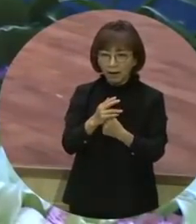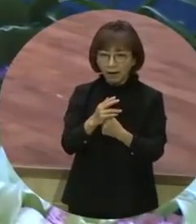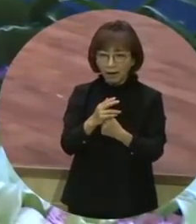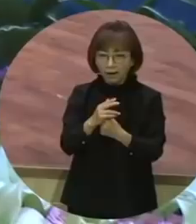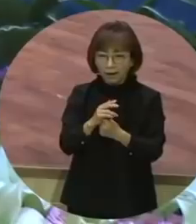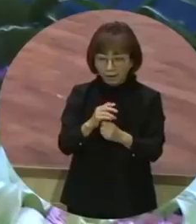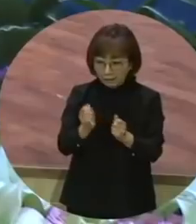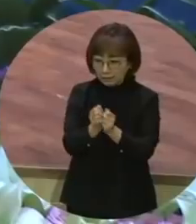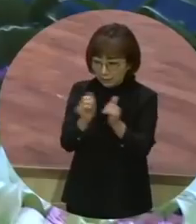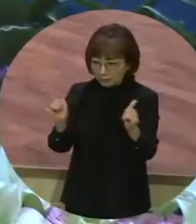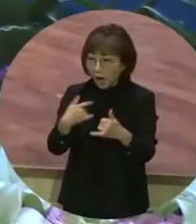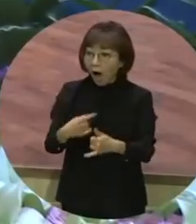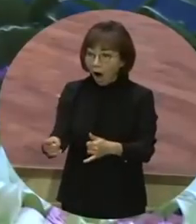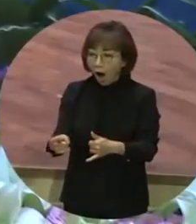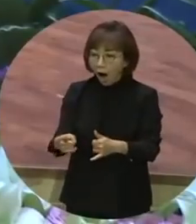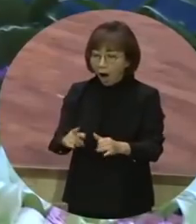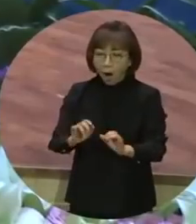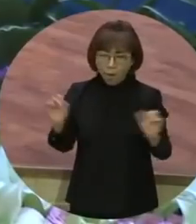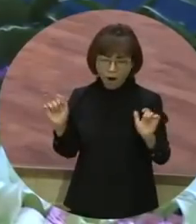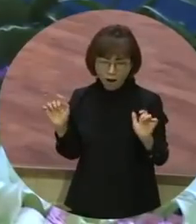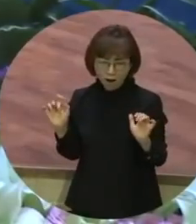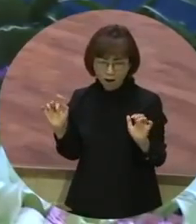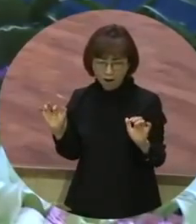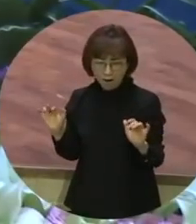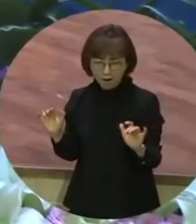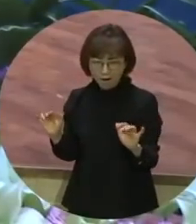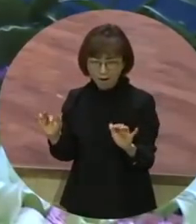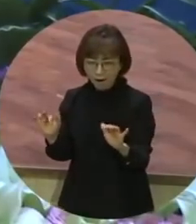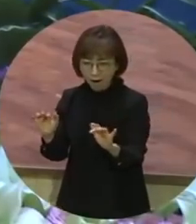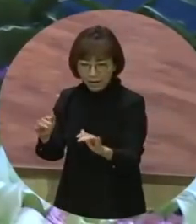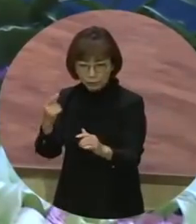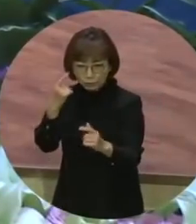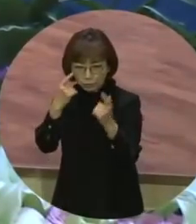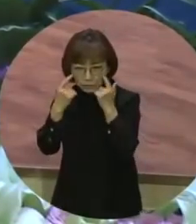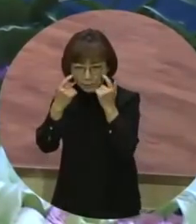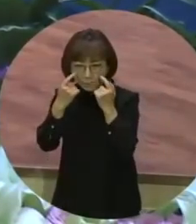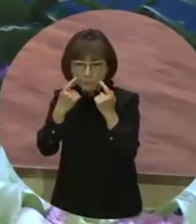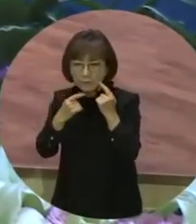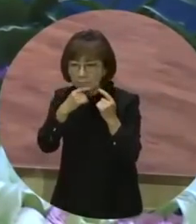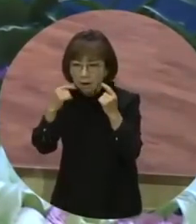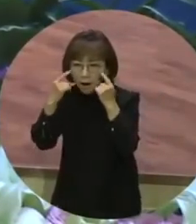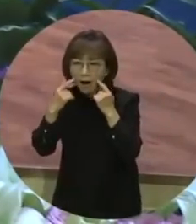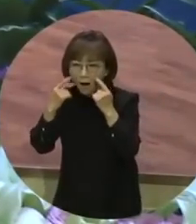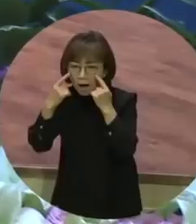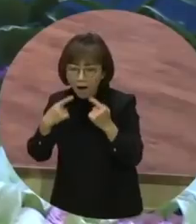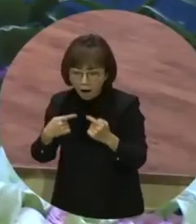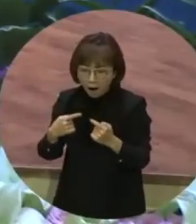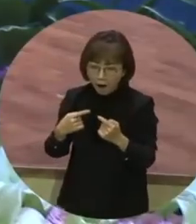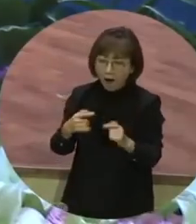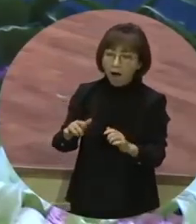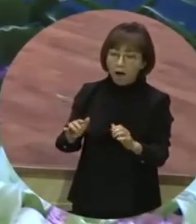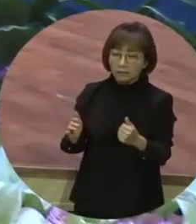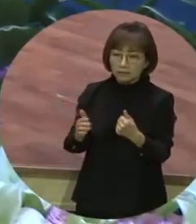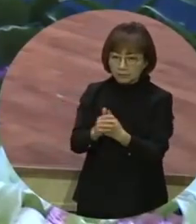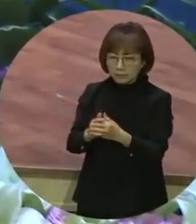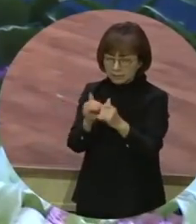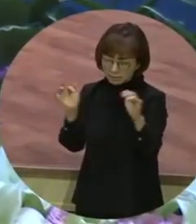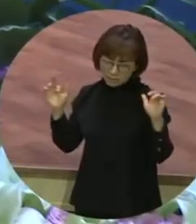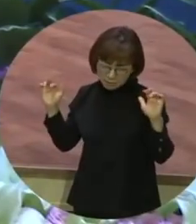그러니 사람들이 막, 와, 성문 말이야. 눈에 피가 나왔다. 그리고 그 줄을 서는 겁니다. 그게.